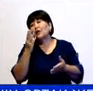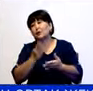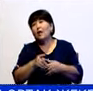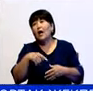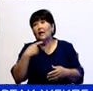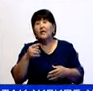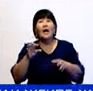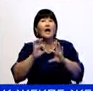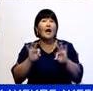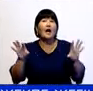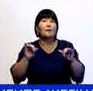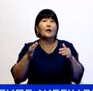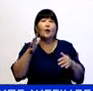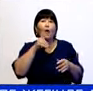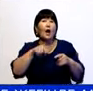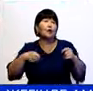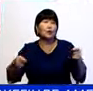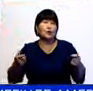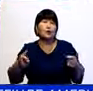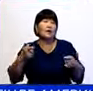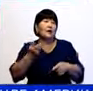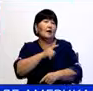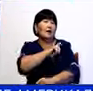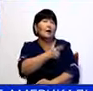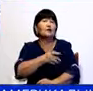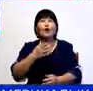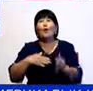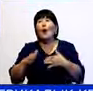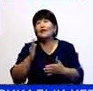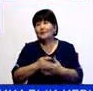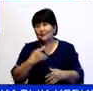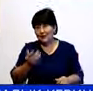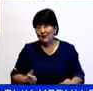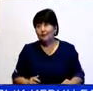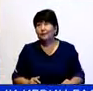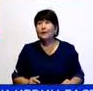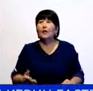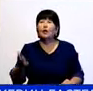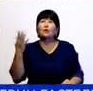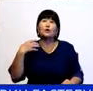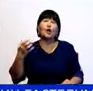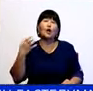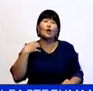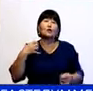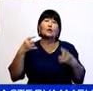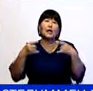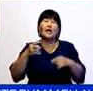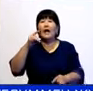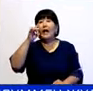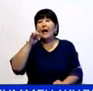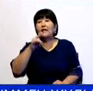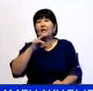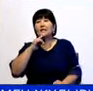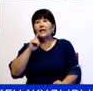айтады. Хабар тарату уақыты ұзарғанда қатты қуандым дейді. Енді бұрын Қызылорда каналын мына Қазақстан